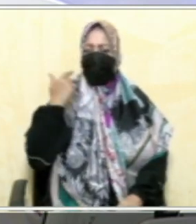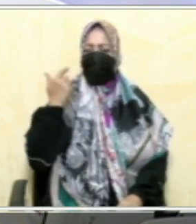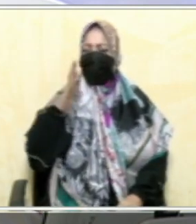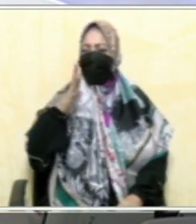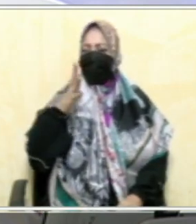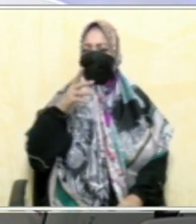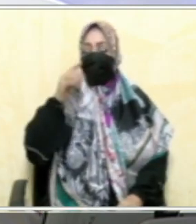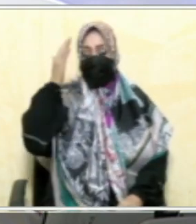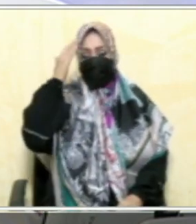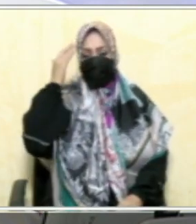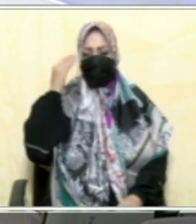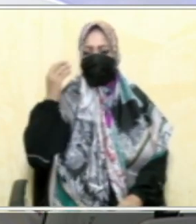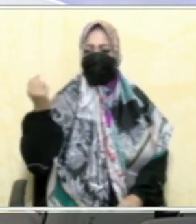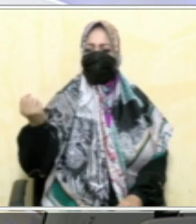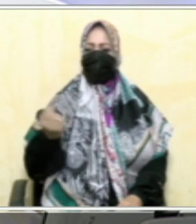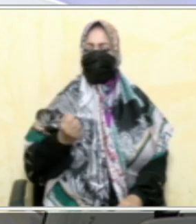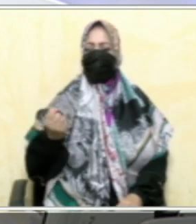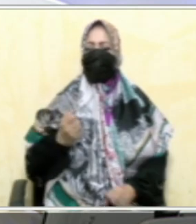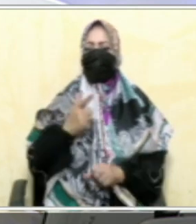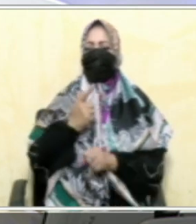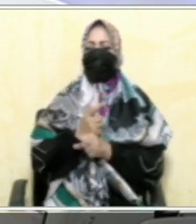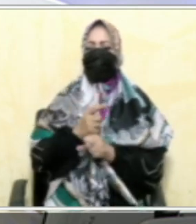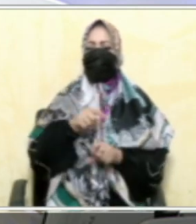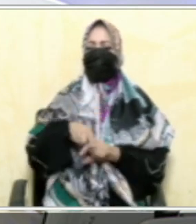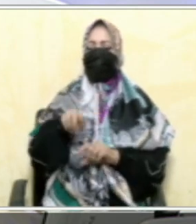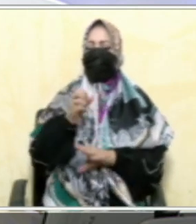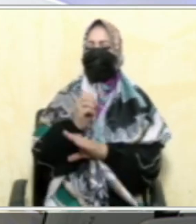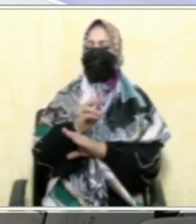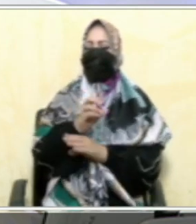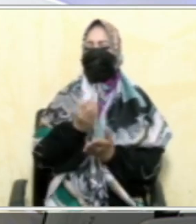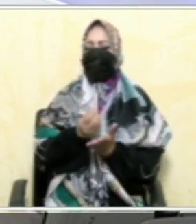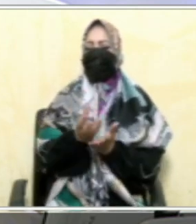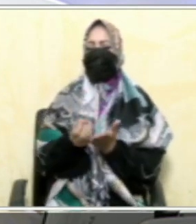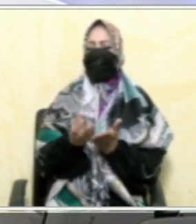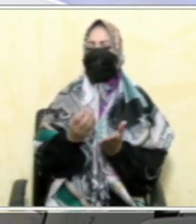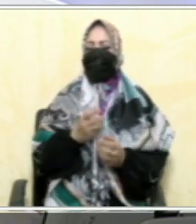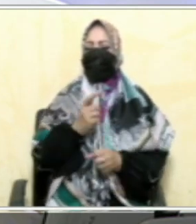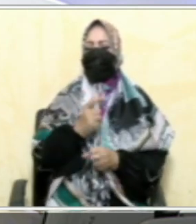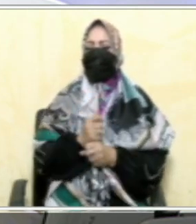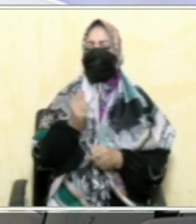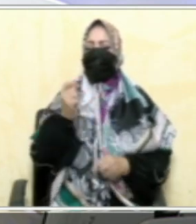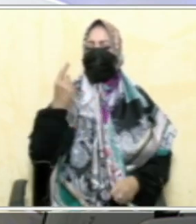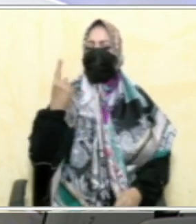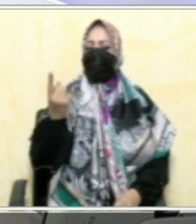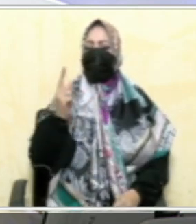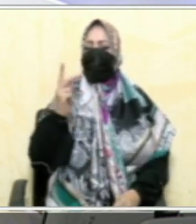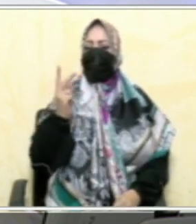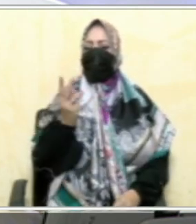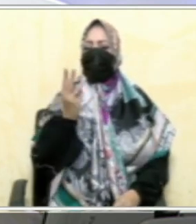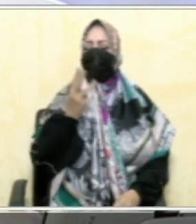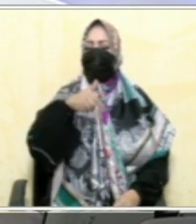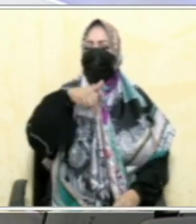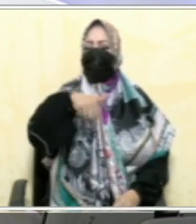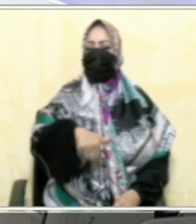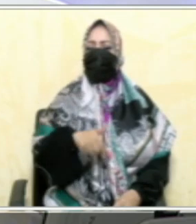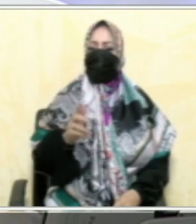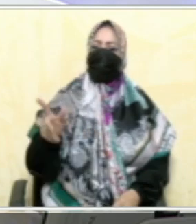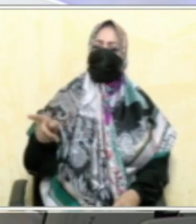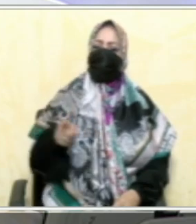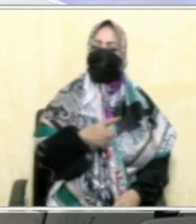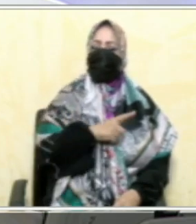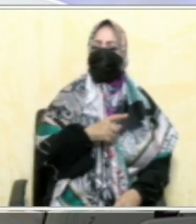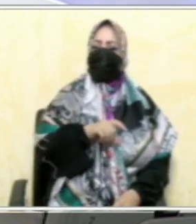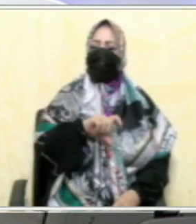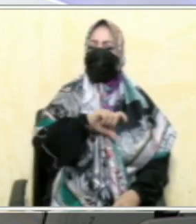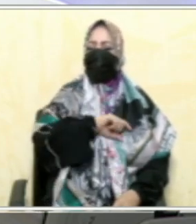إلى الصف السادس. الأولاد لم يصلوا سن البلوغ، الأولاد صبية أطفال. هذه